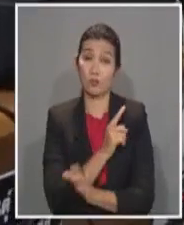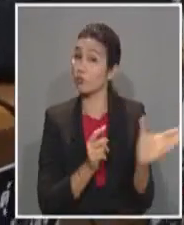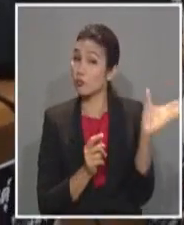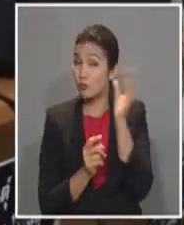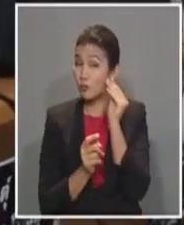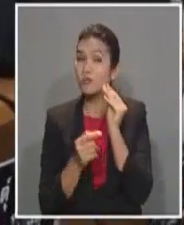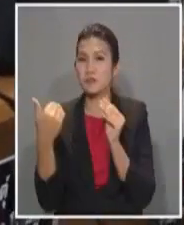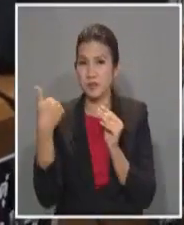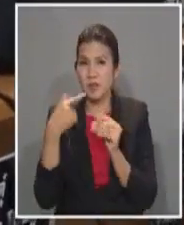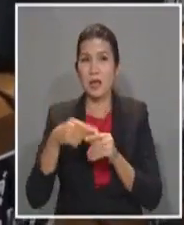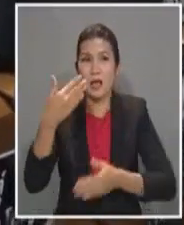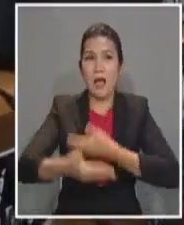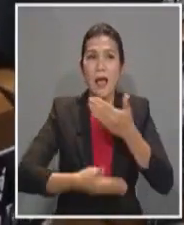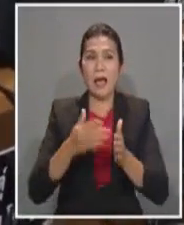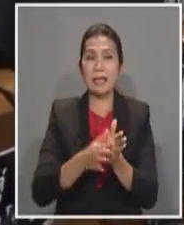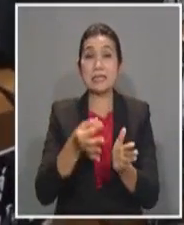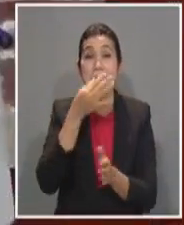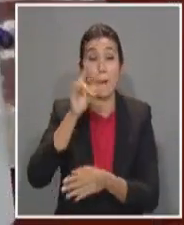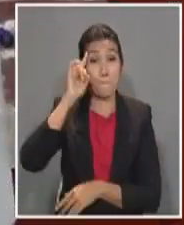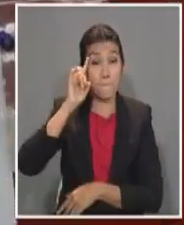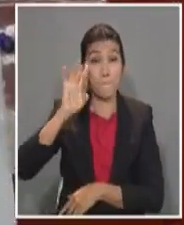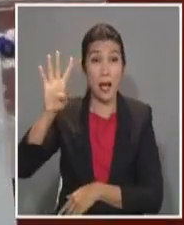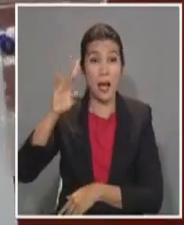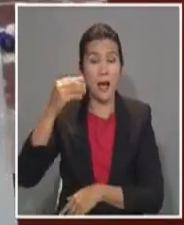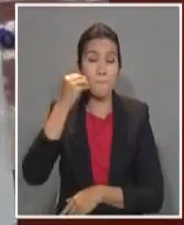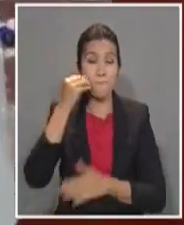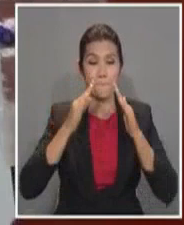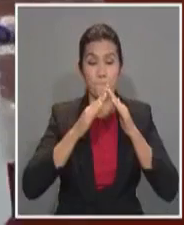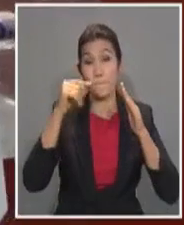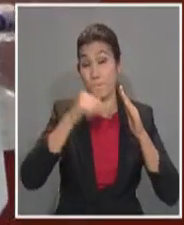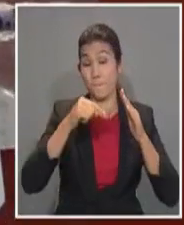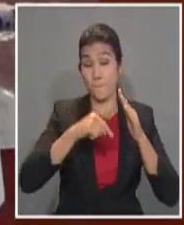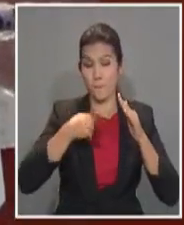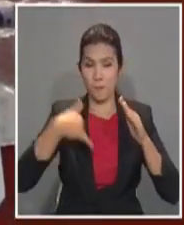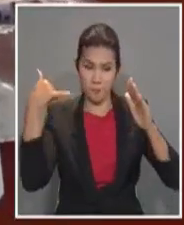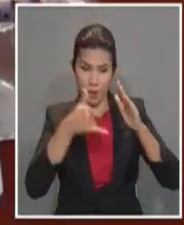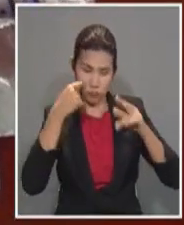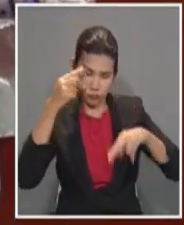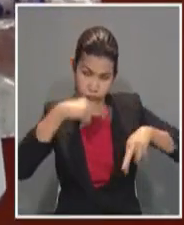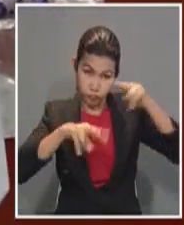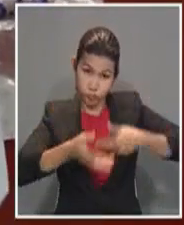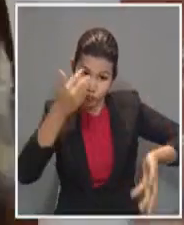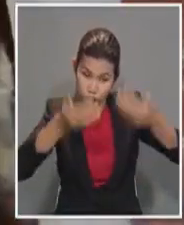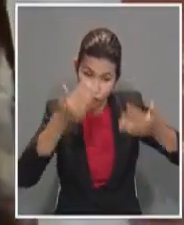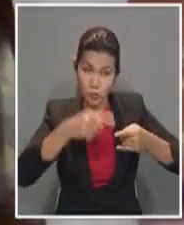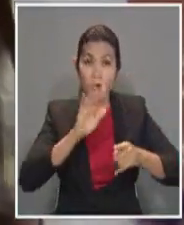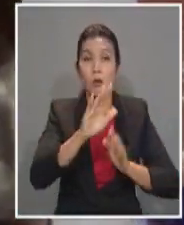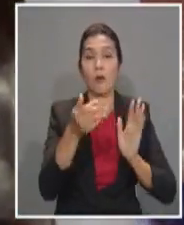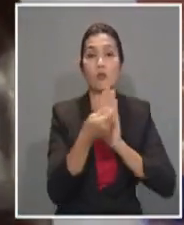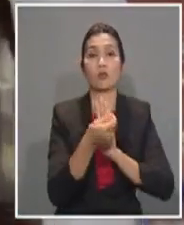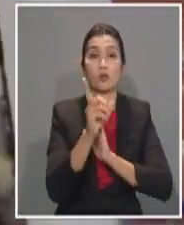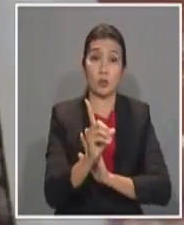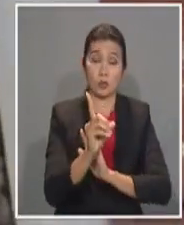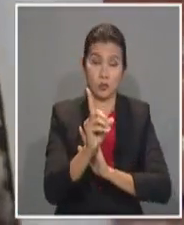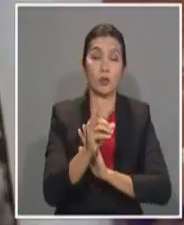านะคะว่ามีการจำหน่ายยาบ้าในบ้านหลังหนึ่งนะคะก็ไปค้นค่ะอยู่ที่อำเภอเมืองจังหวัดอุดรธานีนะ